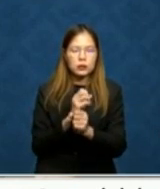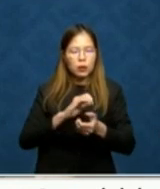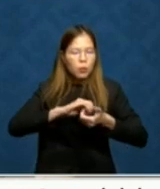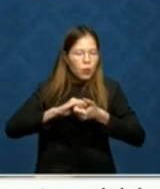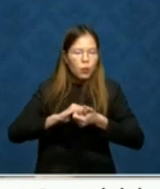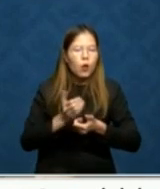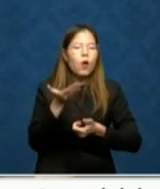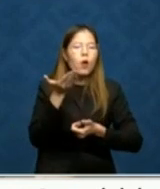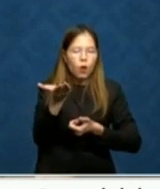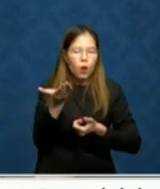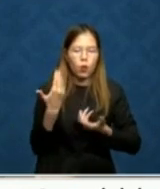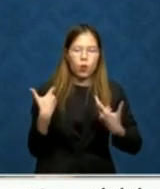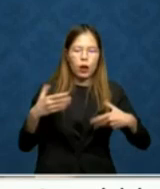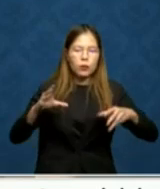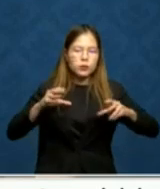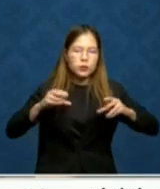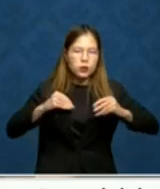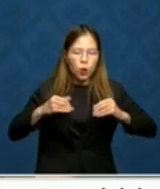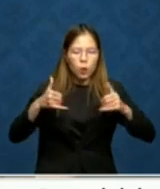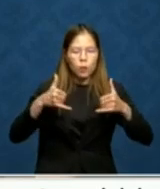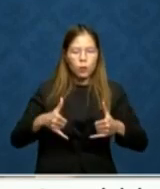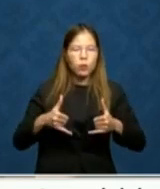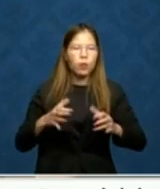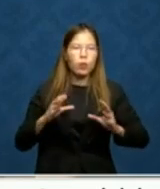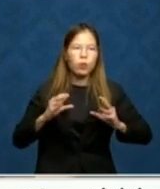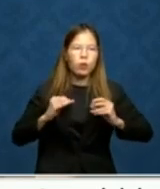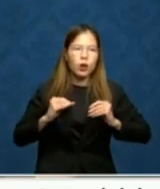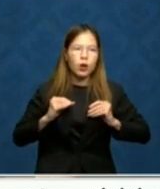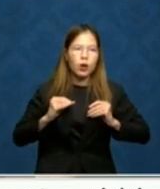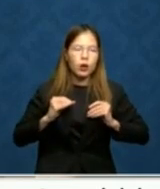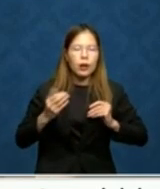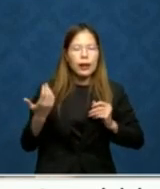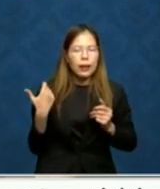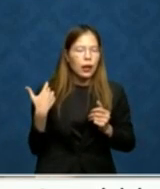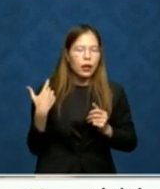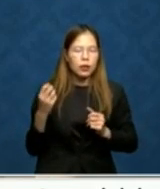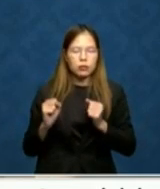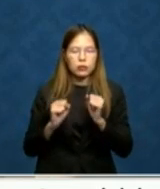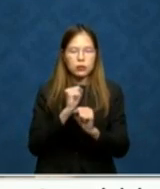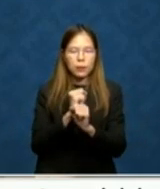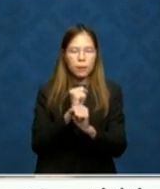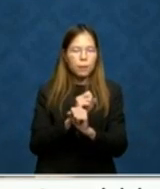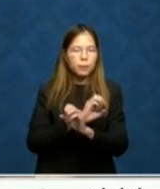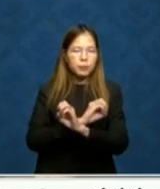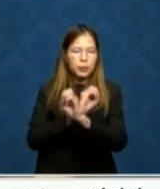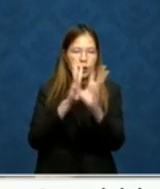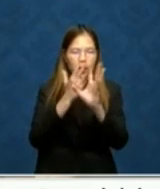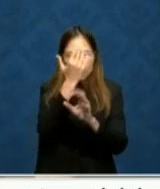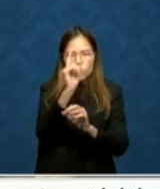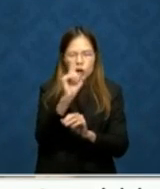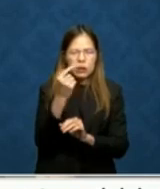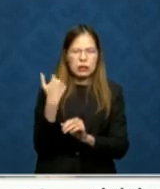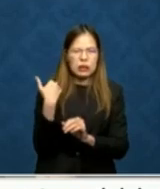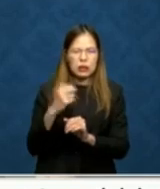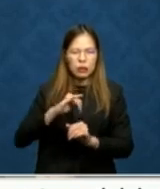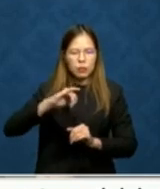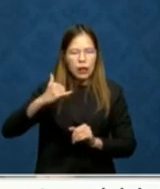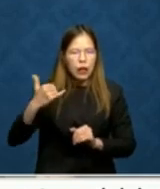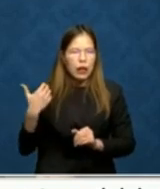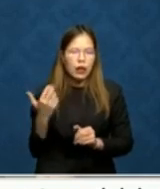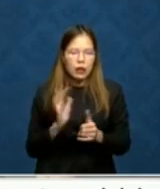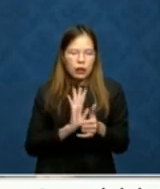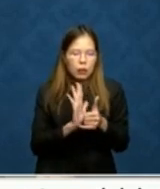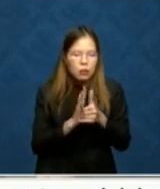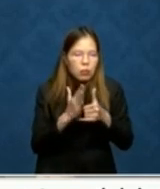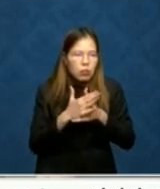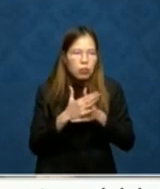การขอความยินยอมจากคู่ความสัมพันธ์และได้รับสัญญาณที่ชัดเจนมิฉะนั้นจะสุ่มเสี่ยงที่จะเป็นพฤติกรรมคุกค